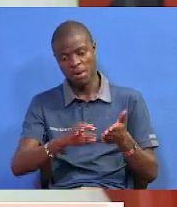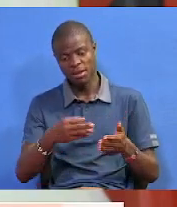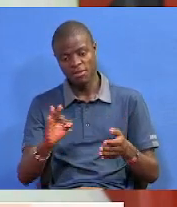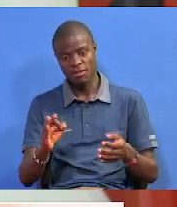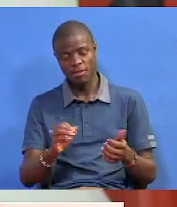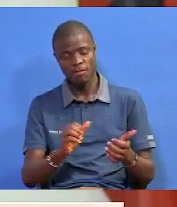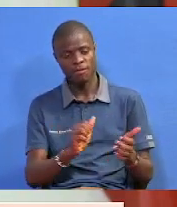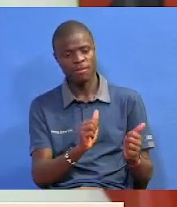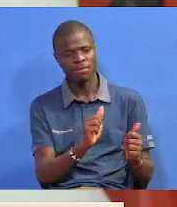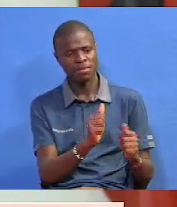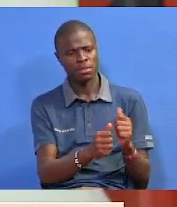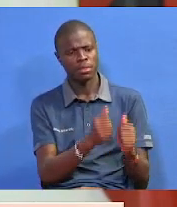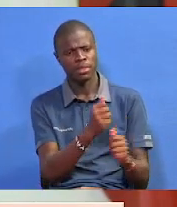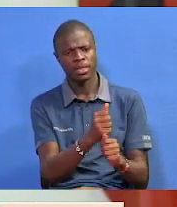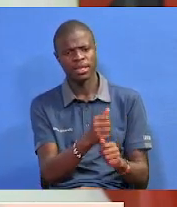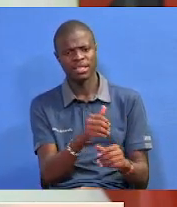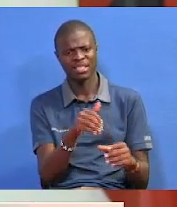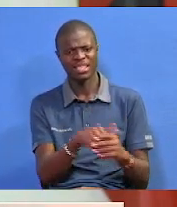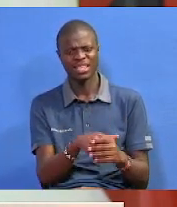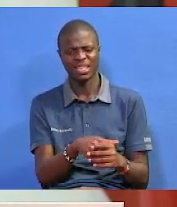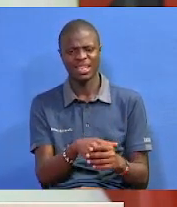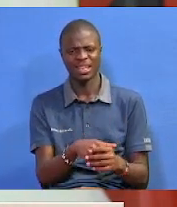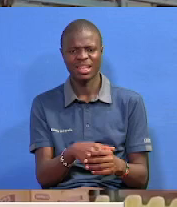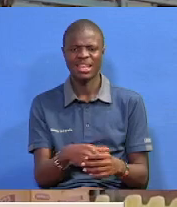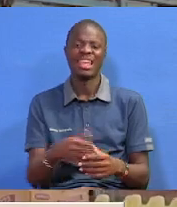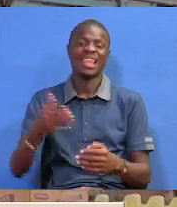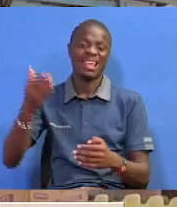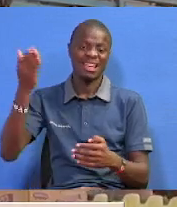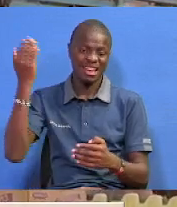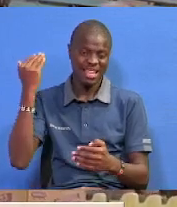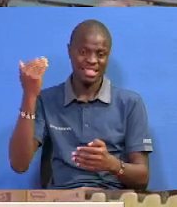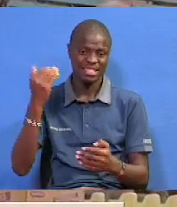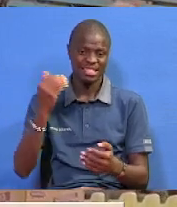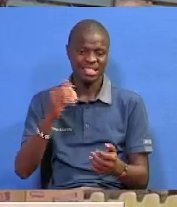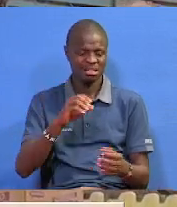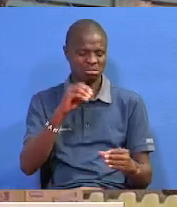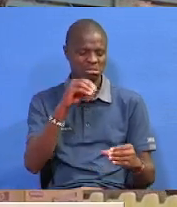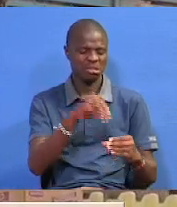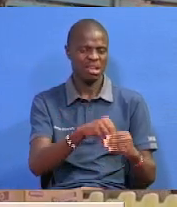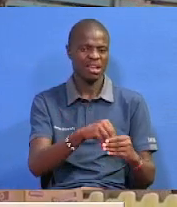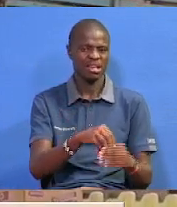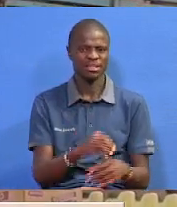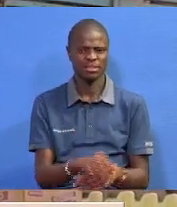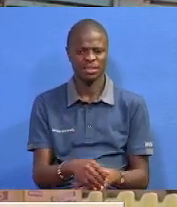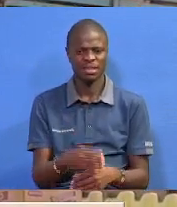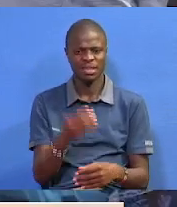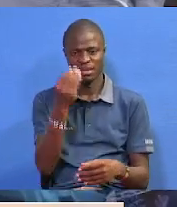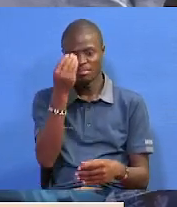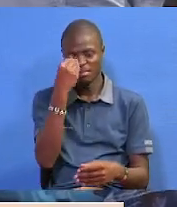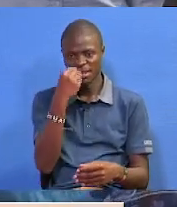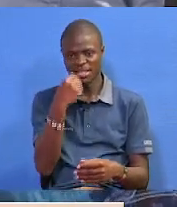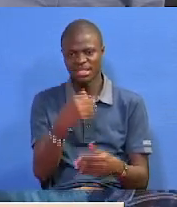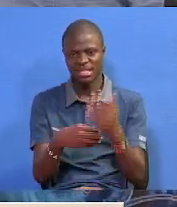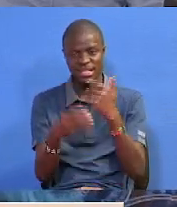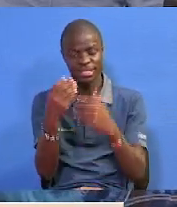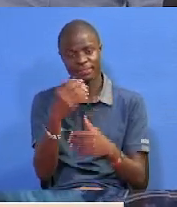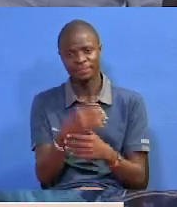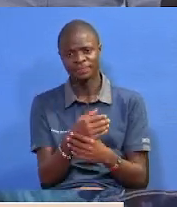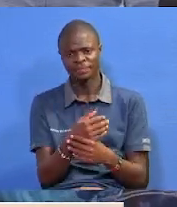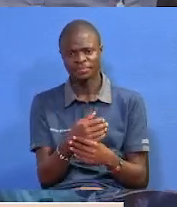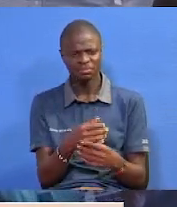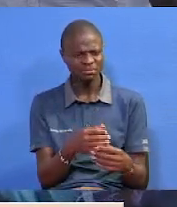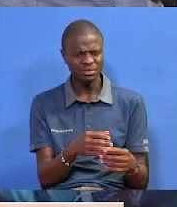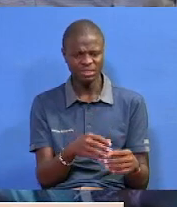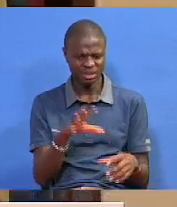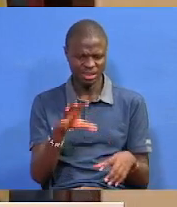masuala yaliyokuwa katika uchaguzi uliopita. Rais ameahidi kuwa serikali inapania kutumia